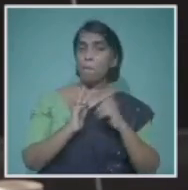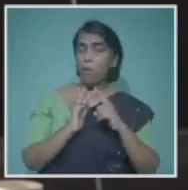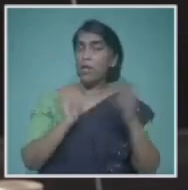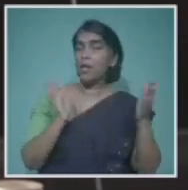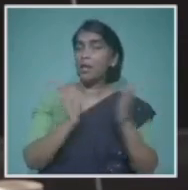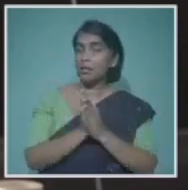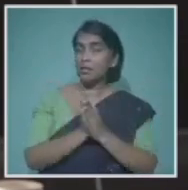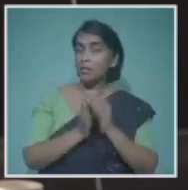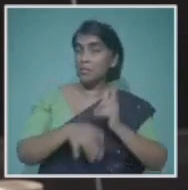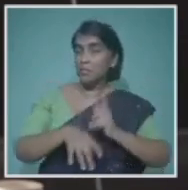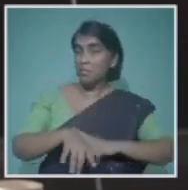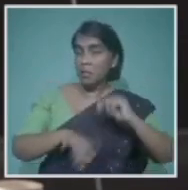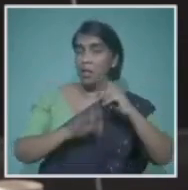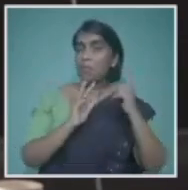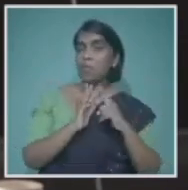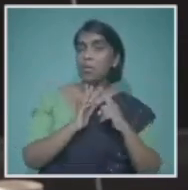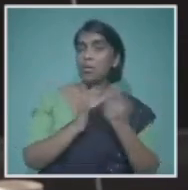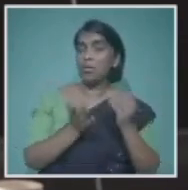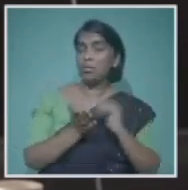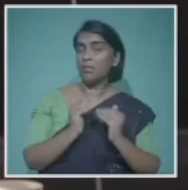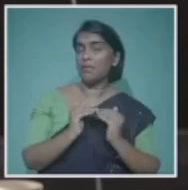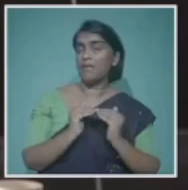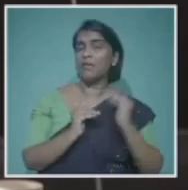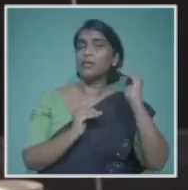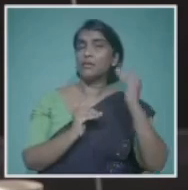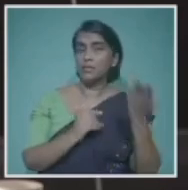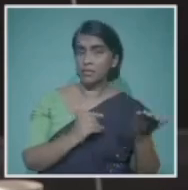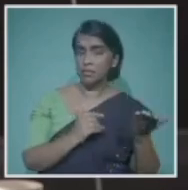කරන අවදානම් පොලිය තව වැඩි වෙනවා.